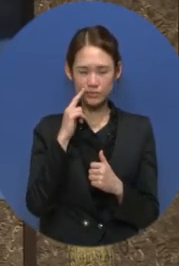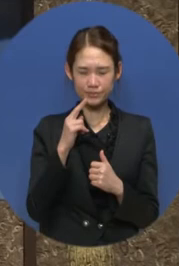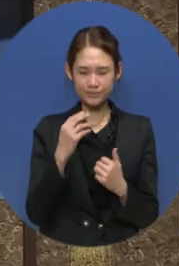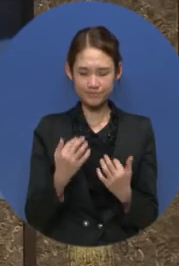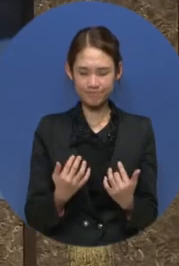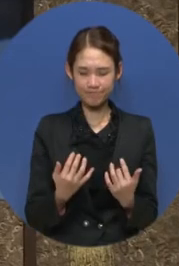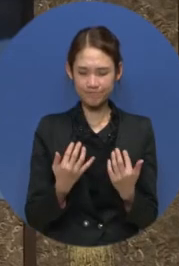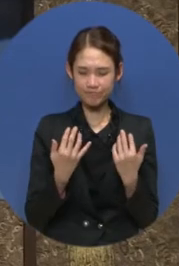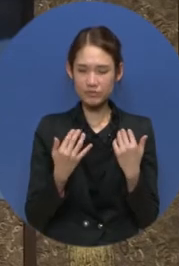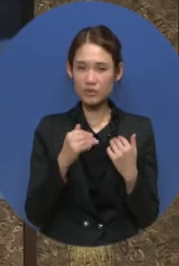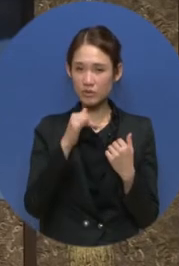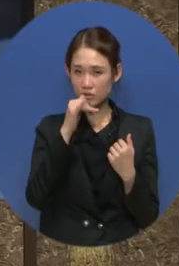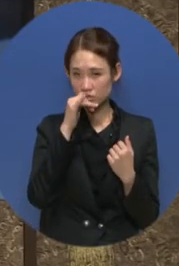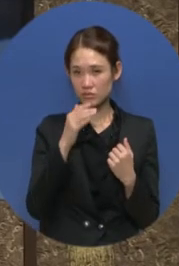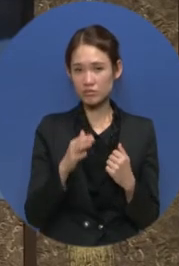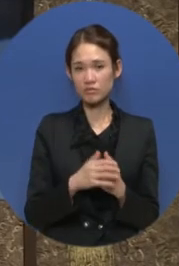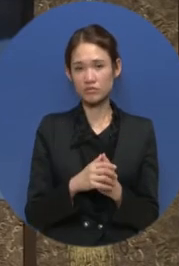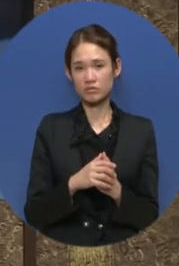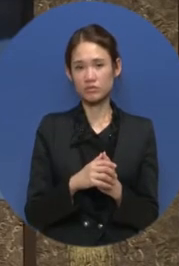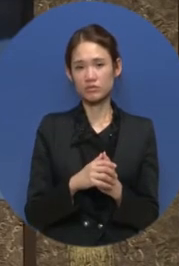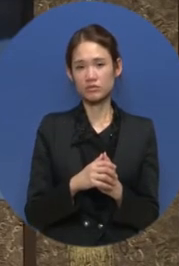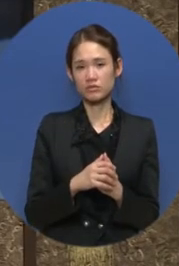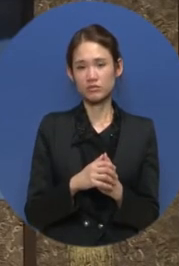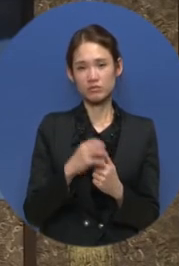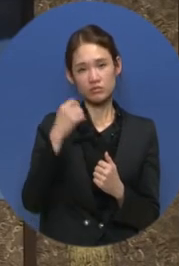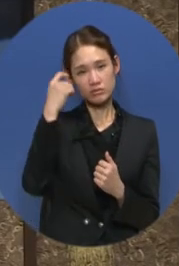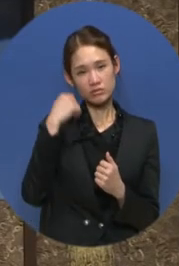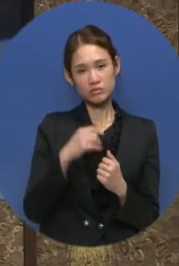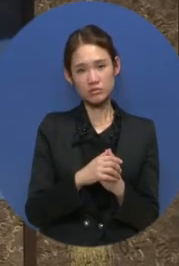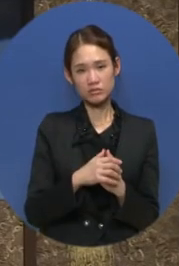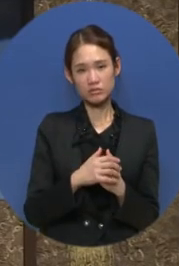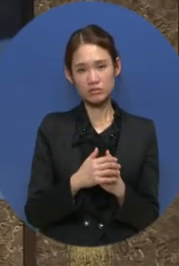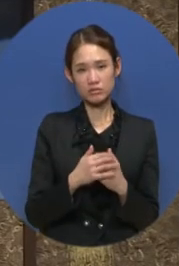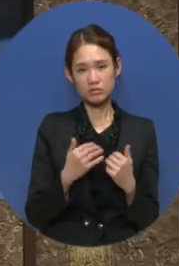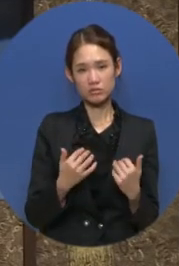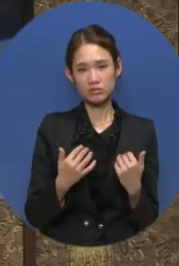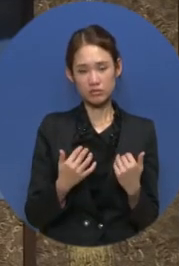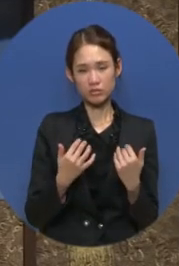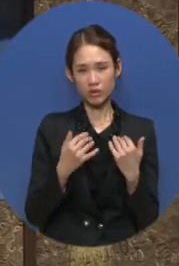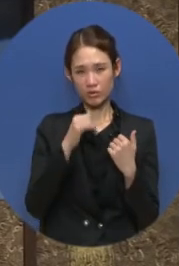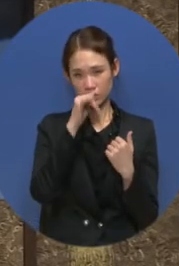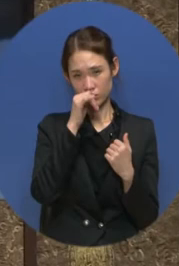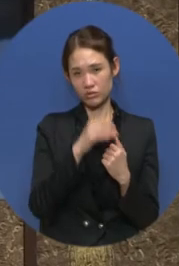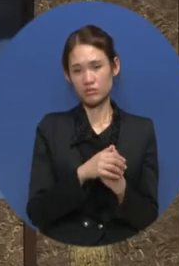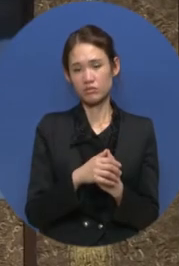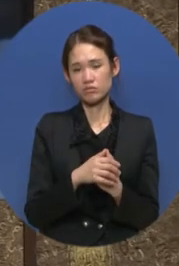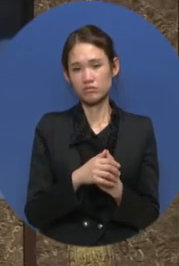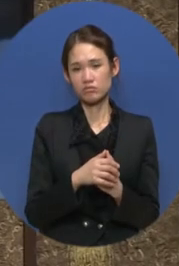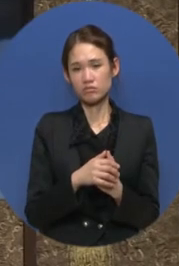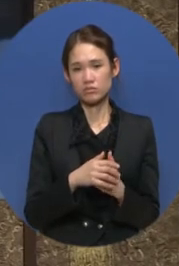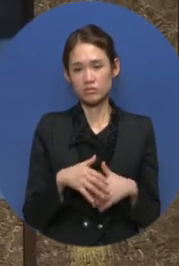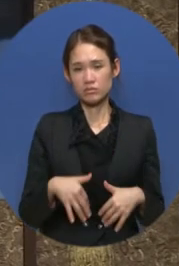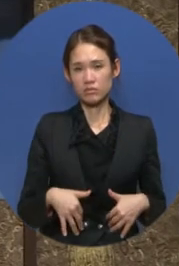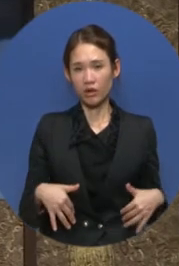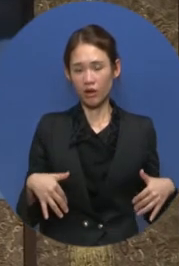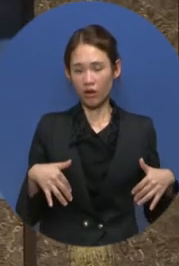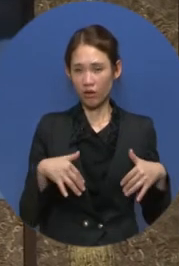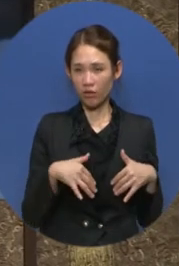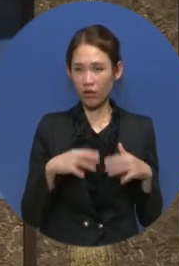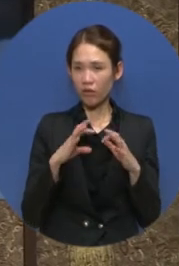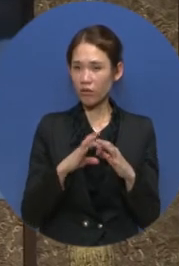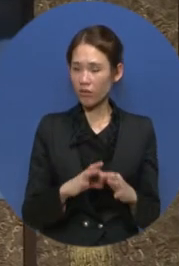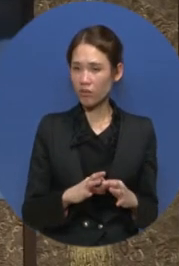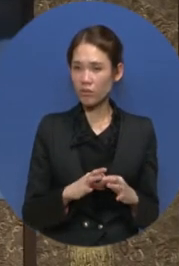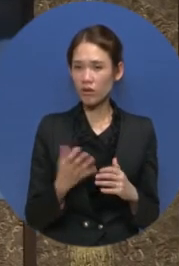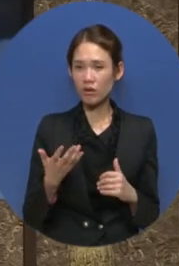밀려 올라오는데 느끼죠. 통증이 이렇게 올라오는 거. 막 그러더니 배까지 올라오더라고요.